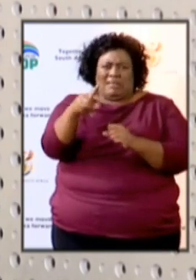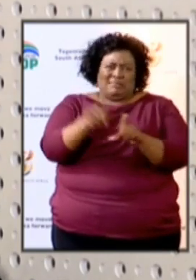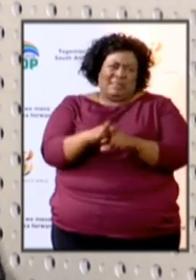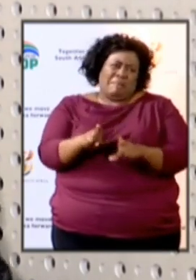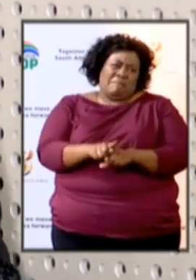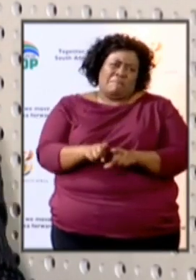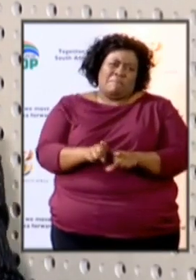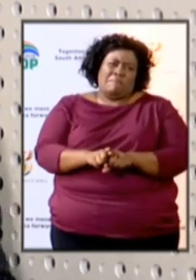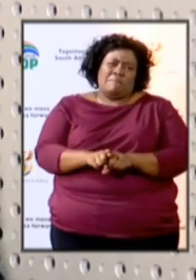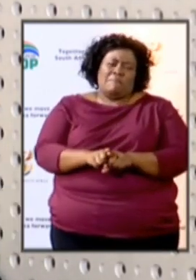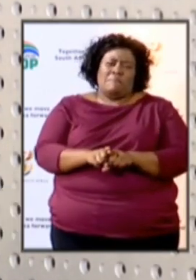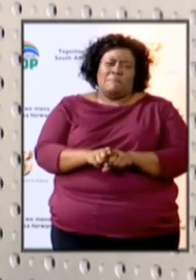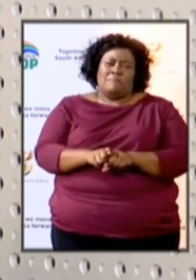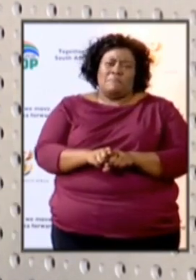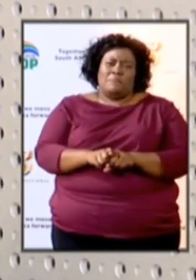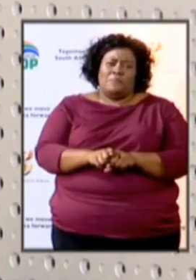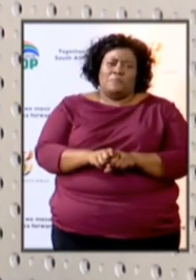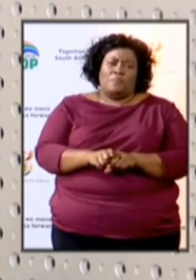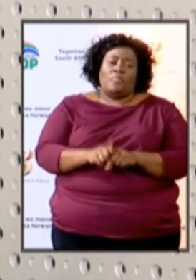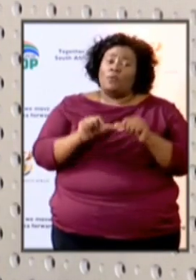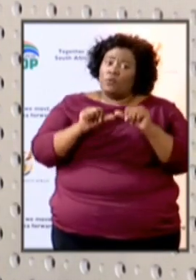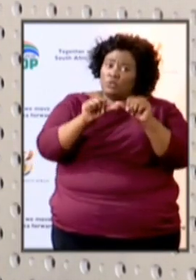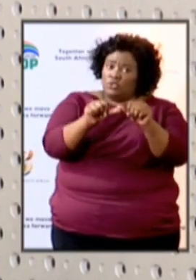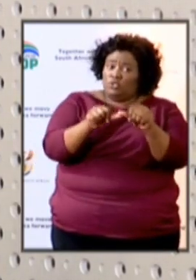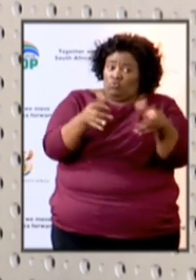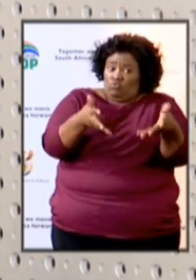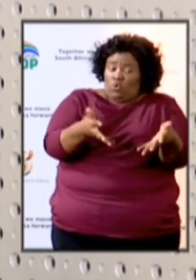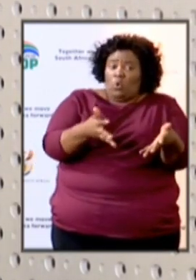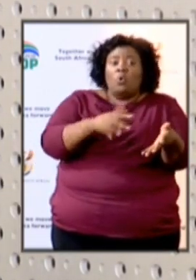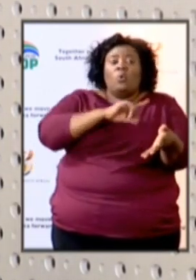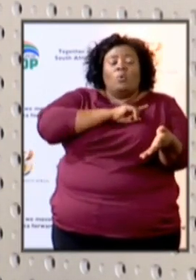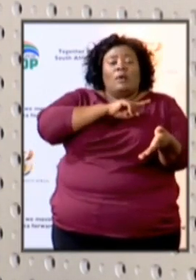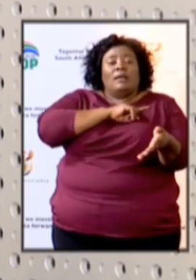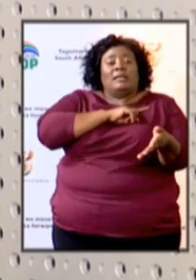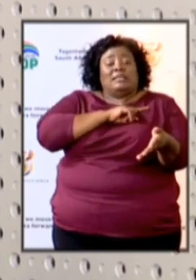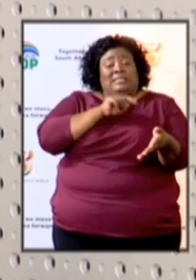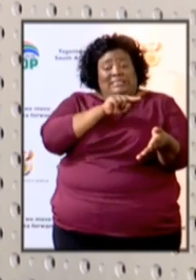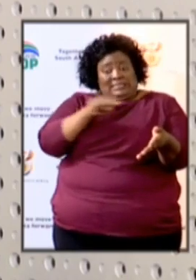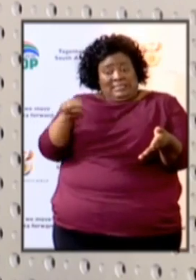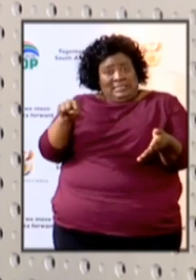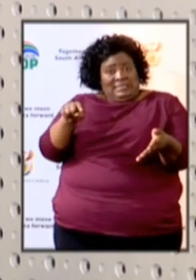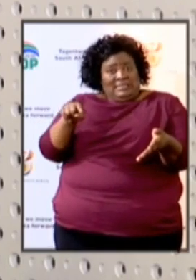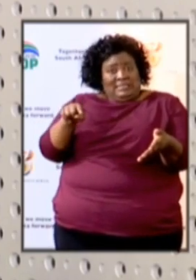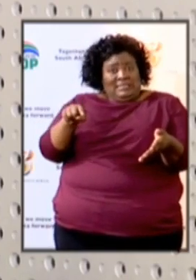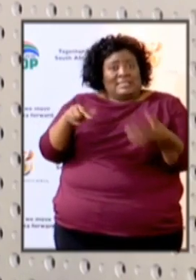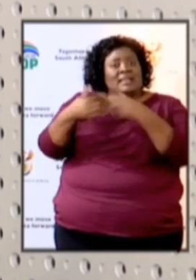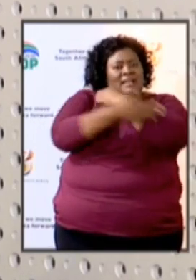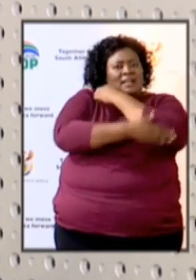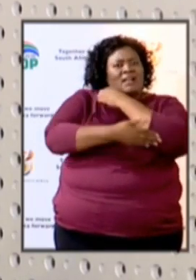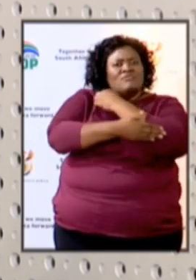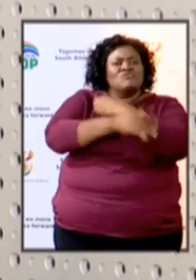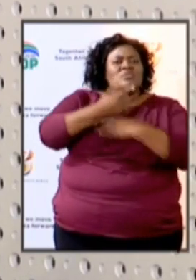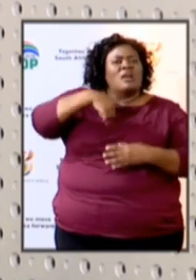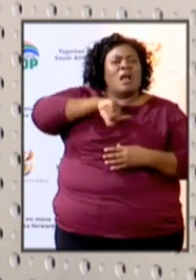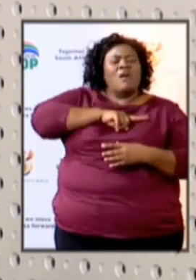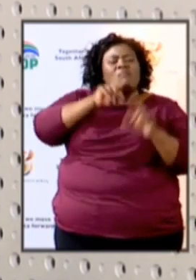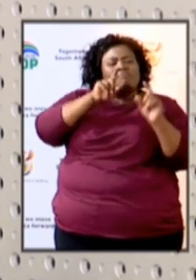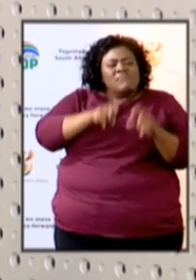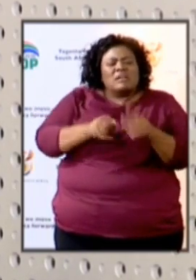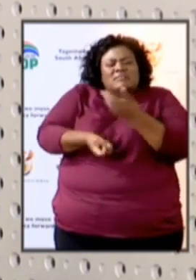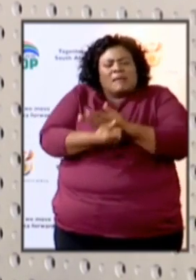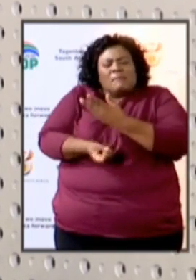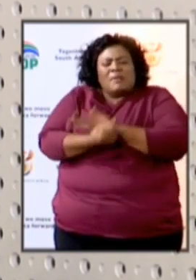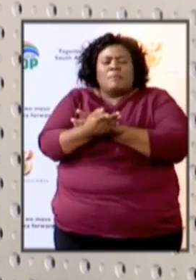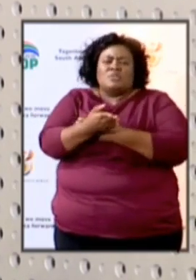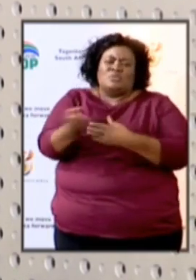Sisigcine leso simo ngoba isona simo ngempela okufanele ngabe sikusona siyilizwe la.